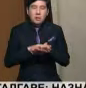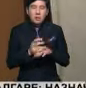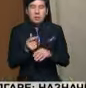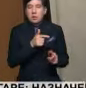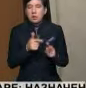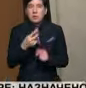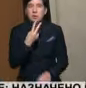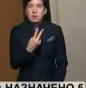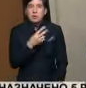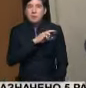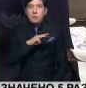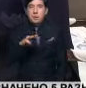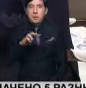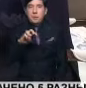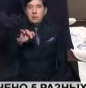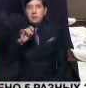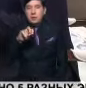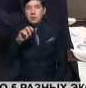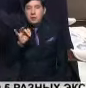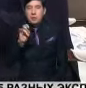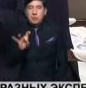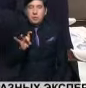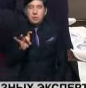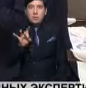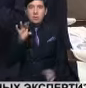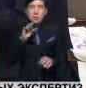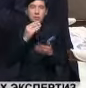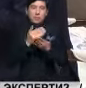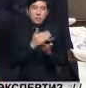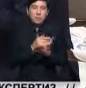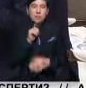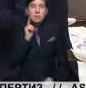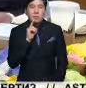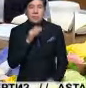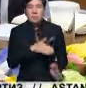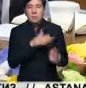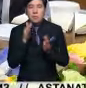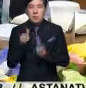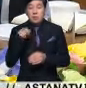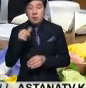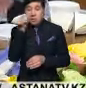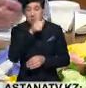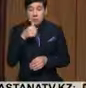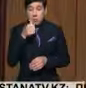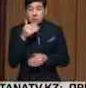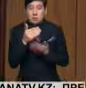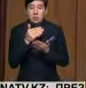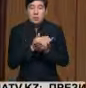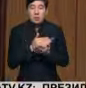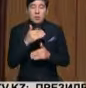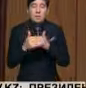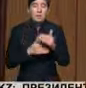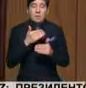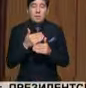2 миллиарда евро в экономику Казахстана для реализации программы «Зеленого перехода». В этом году Европейский банк реконструкции и развития